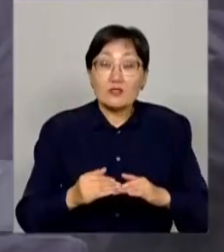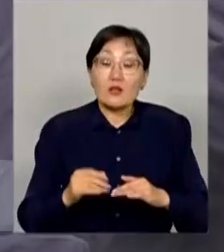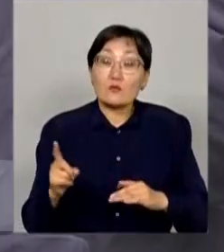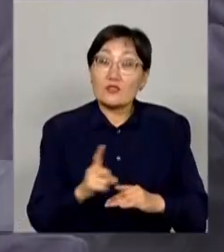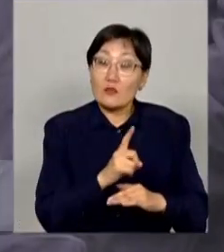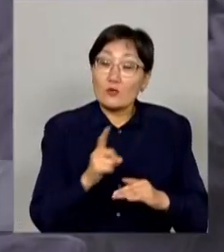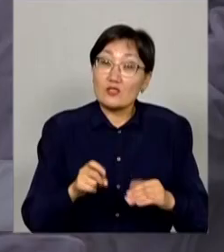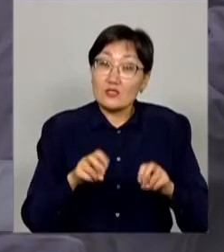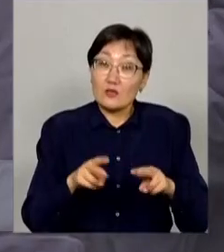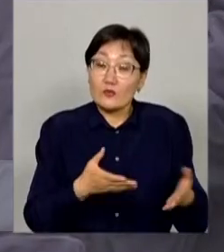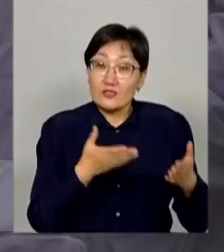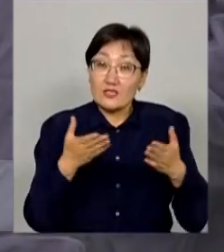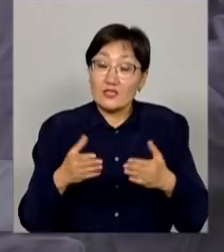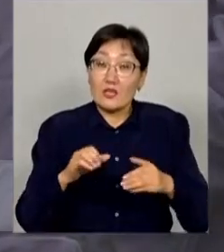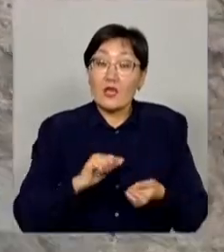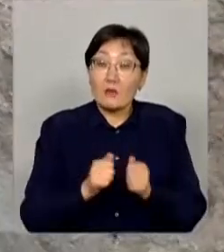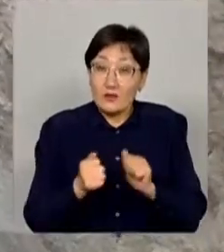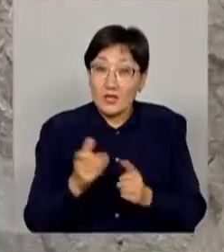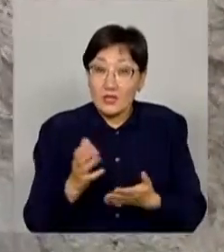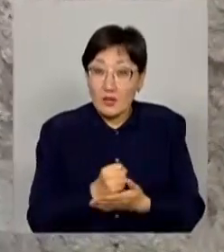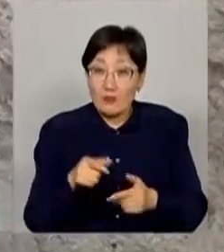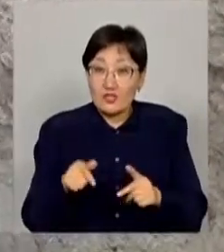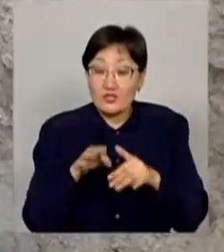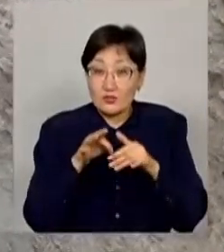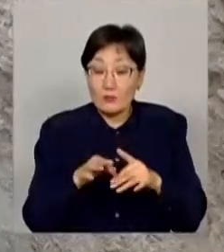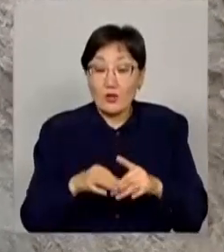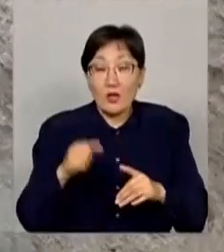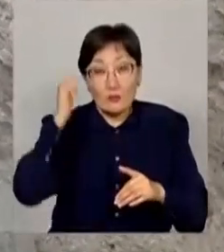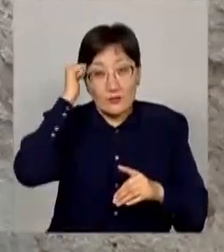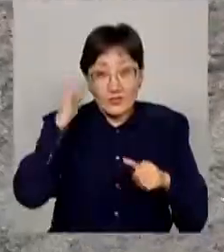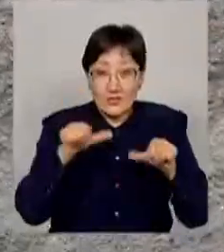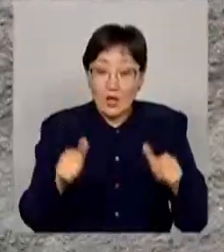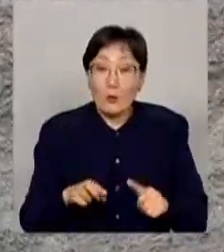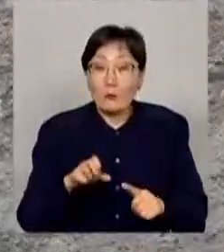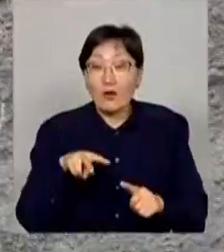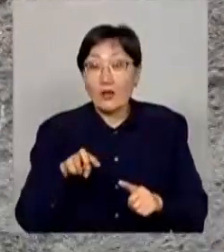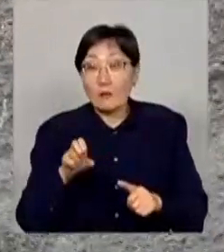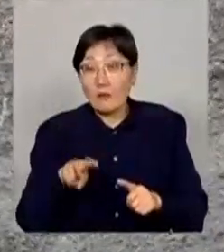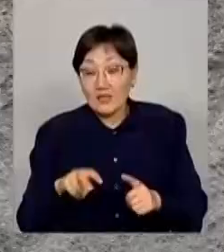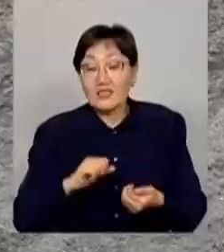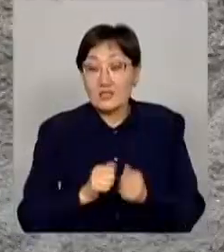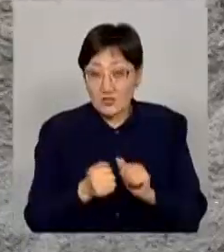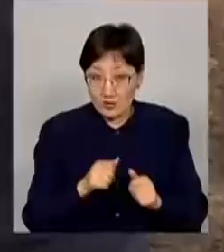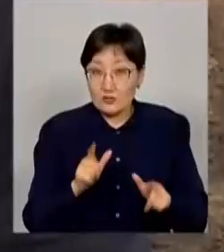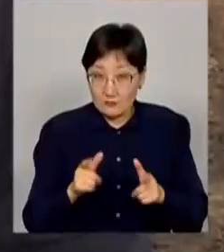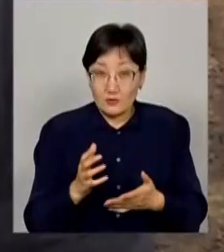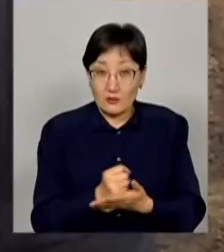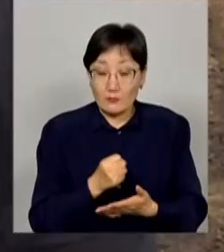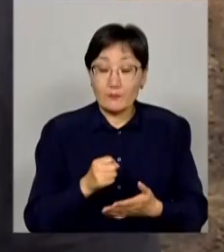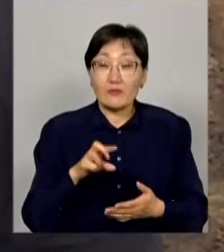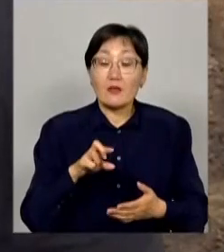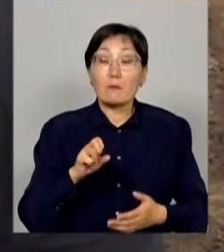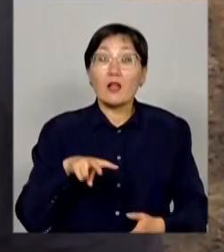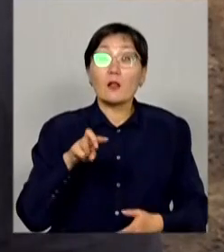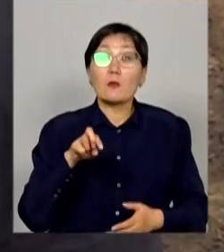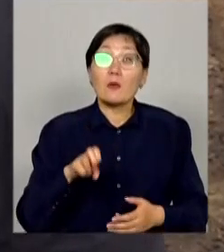мамандарын шақыртып жәдігер табылған жерге келді археологтар мүсіннің балбал тас екенін жазбай танып отыр табылған тастың балбал тас